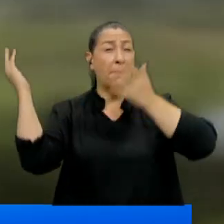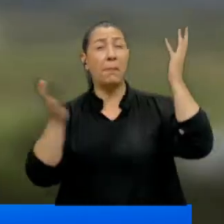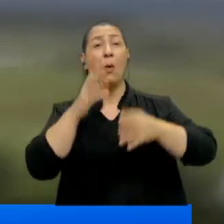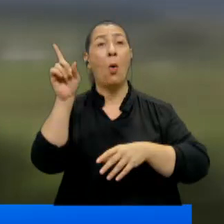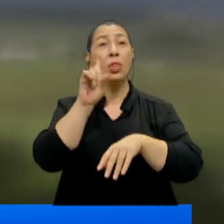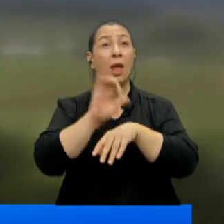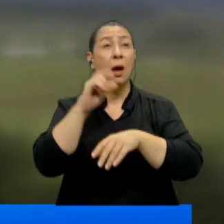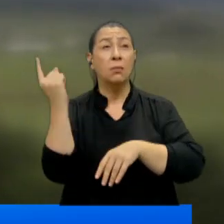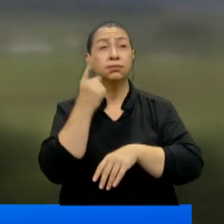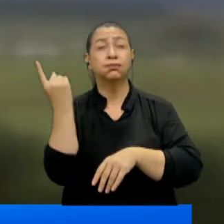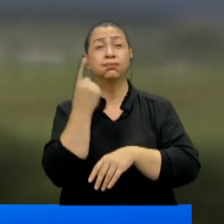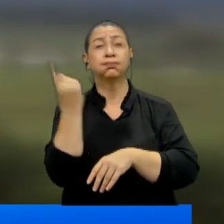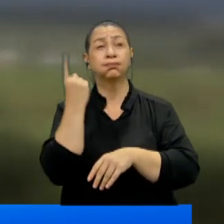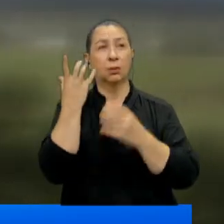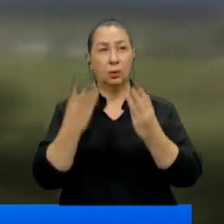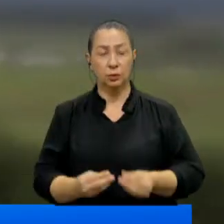sürdü.